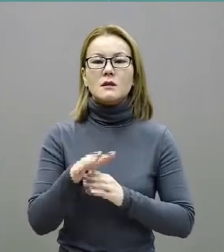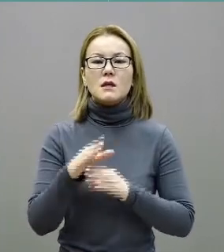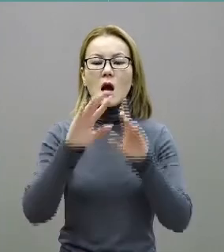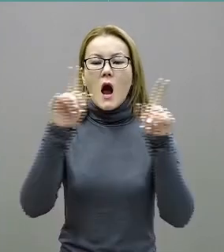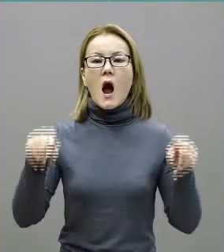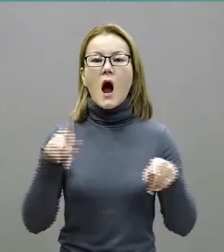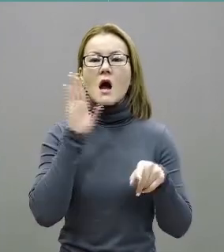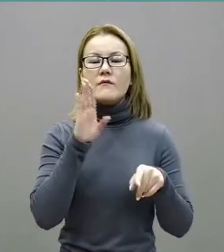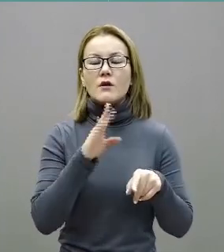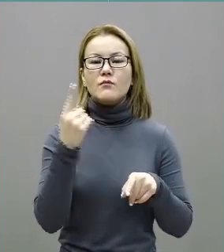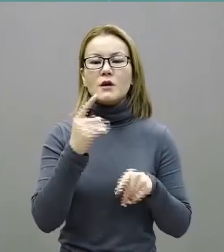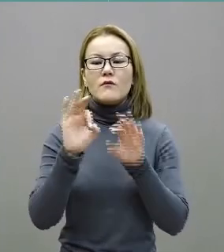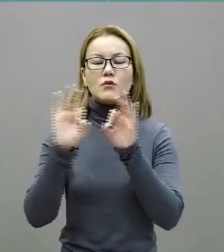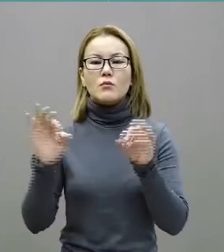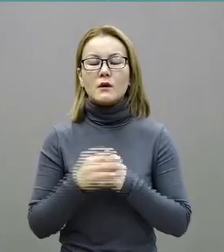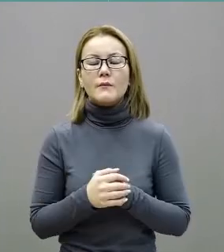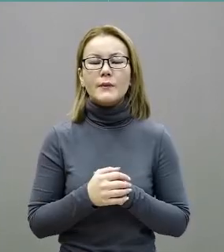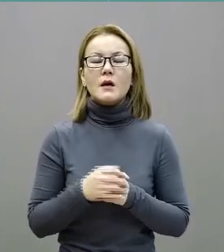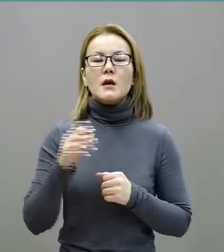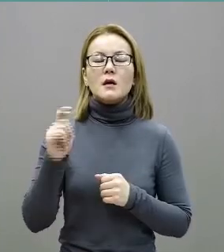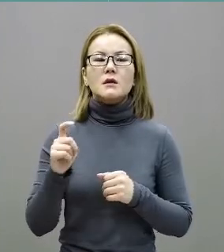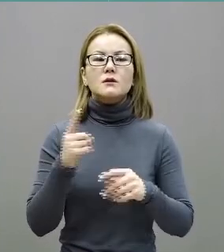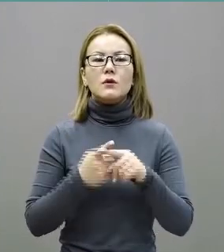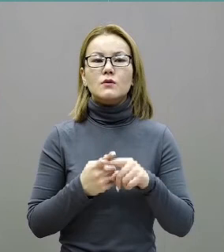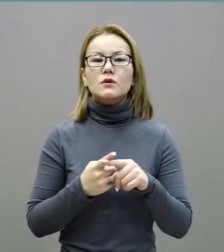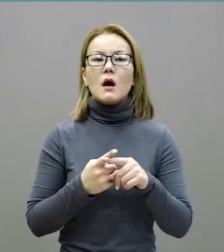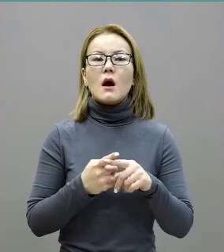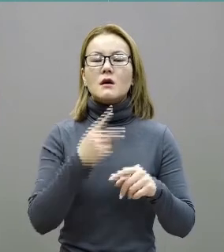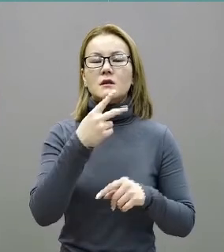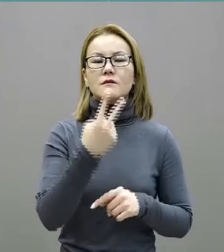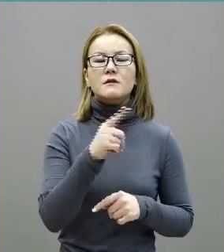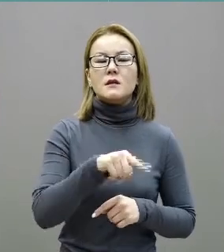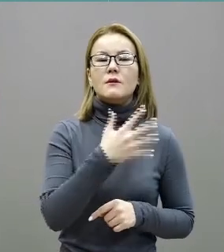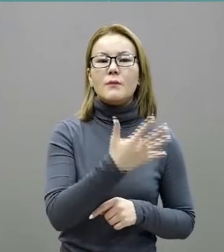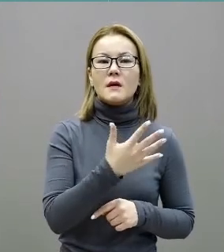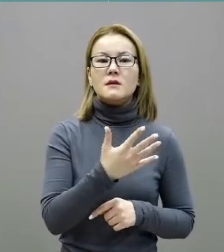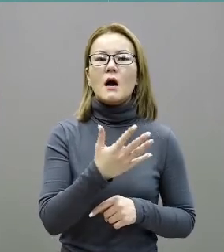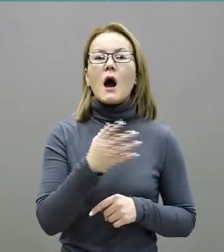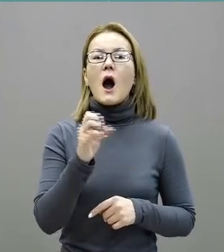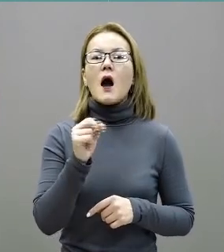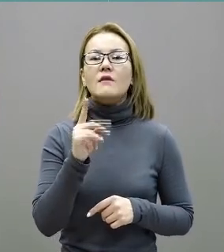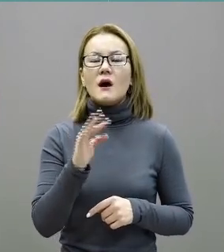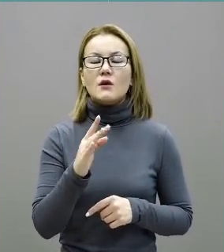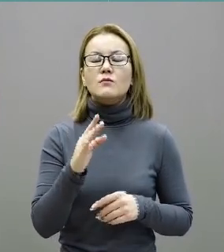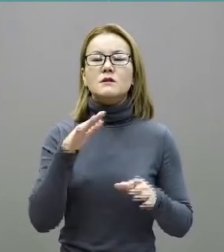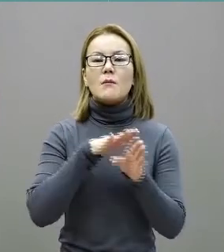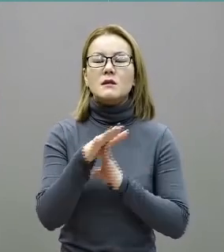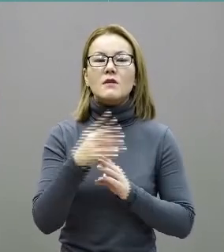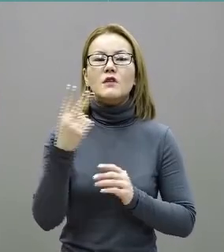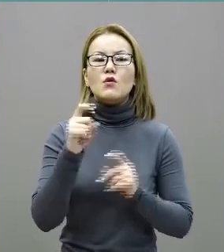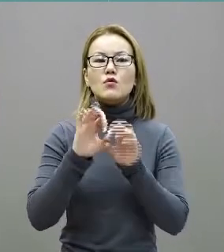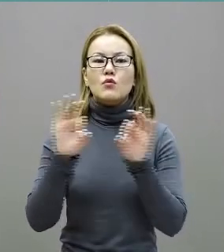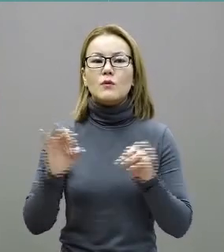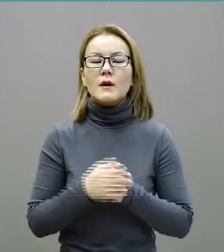аквариума 1 трубкой тогда x плюс 2,5 часов аквариум заполняет 2 трубкой